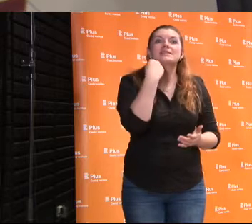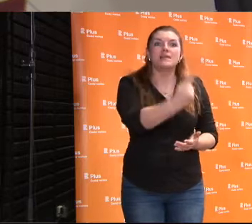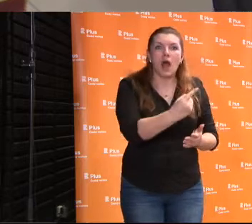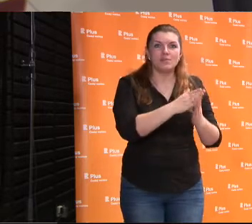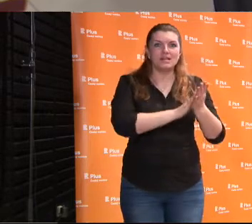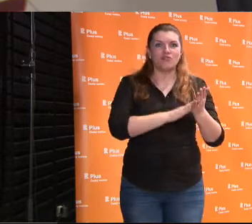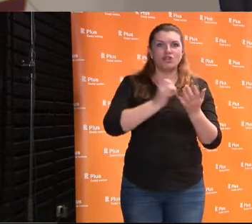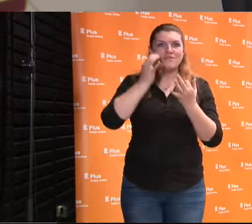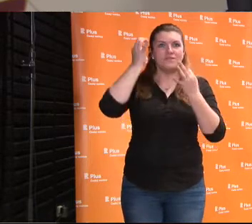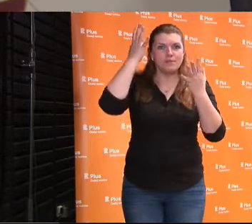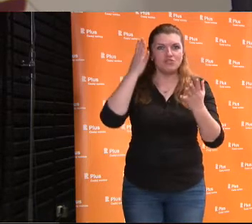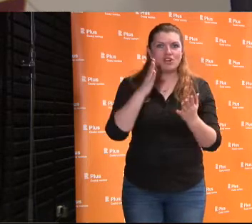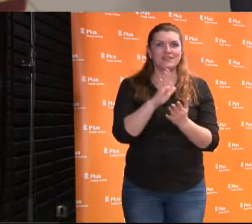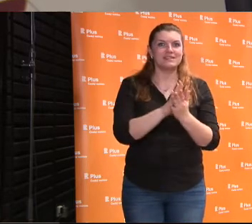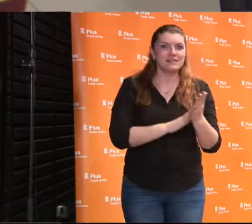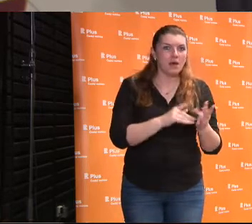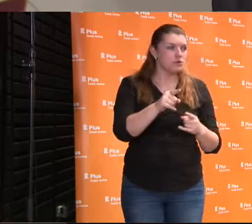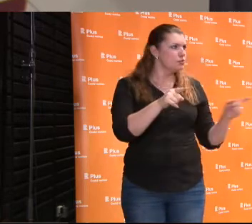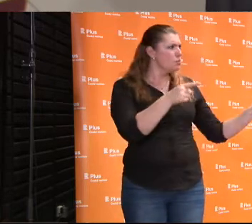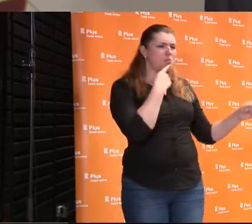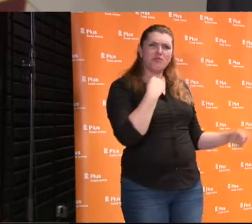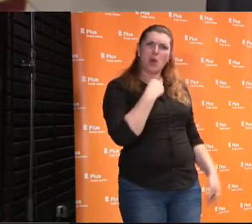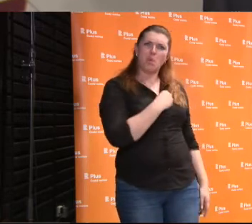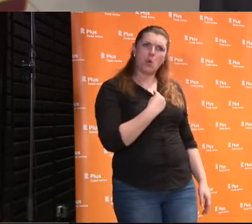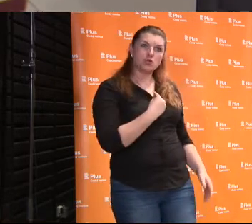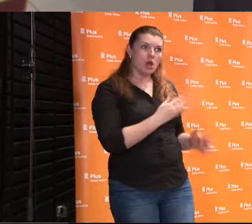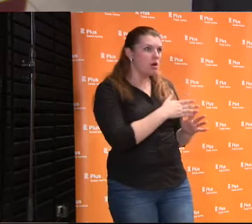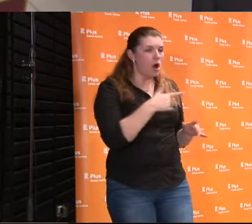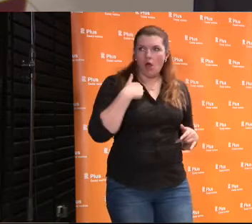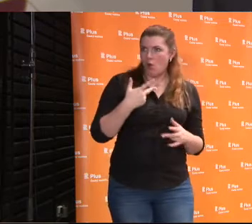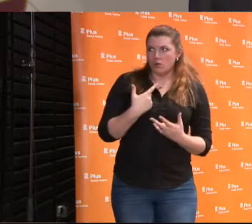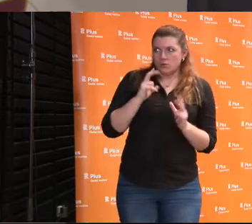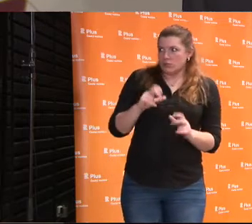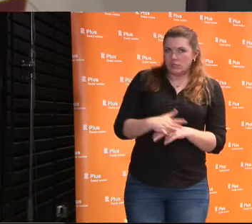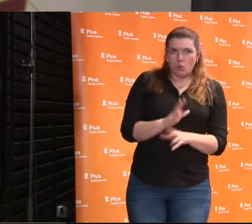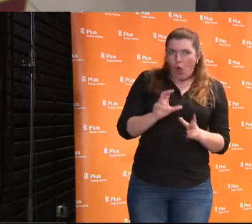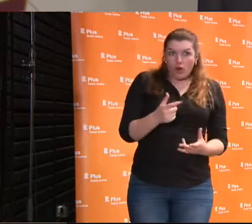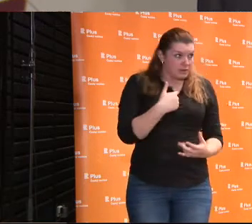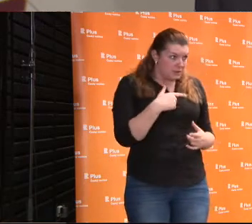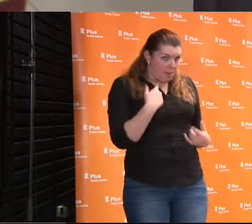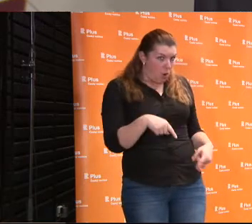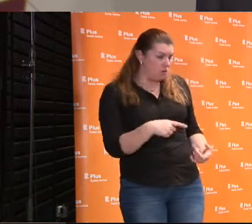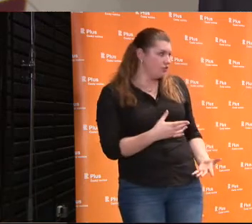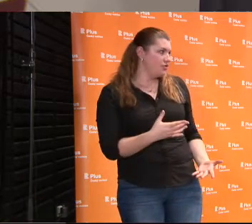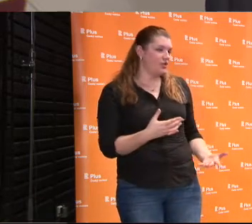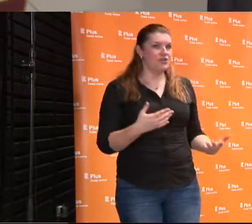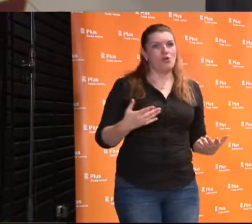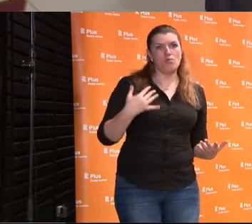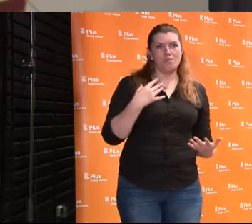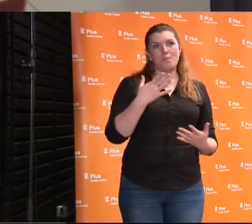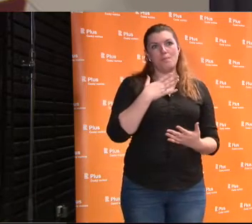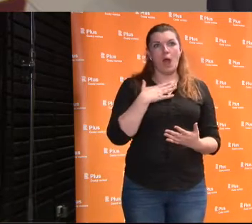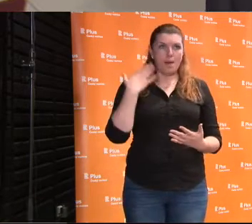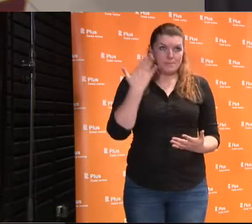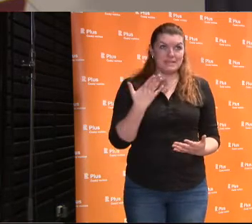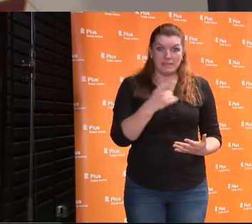invencí, s tou inovací, s tou kreativitou. A pardon, proč jste řekl bohužel? Vás to neděsí? Mě to děsí. No já se domnívám, že směřujeme a